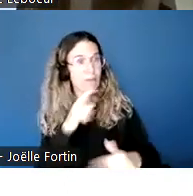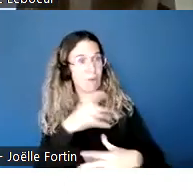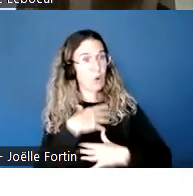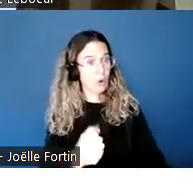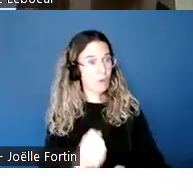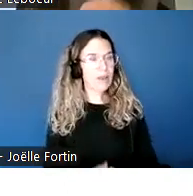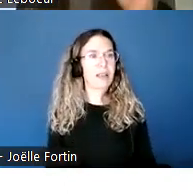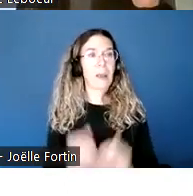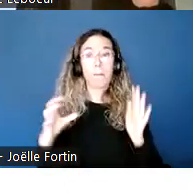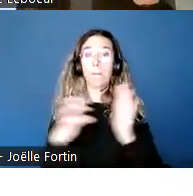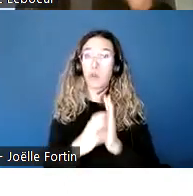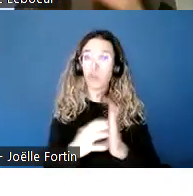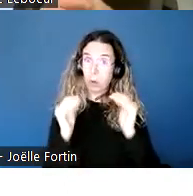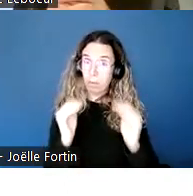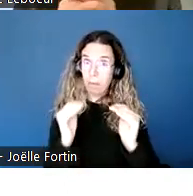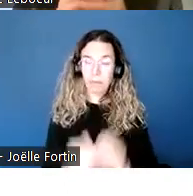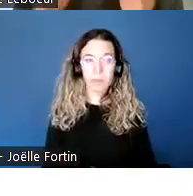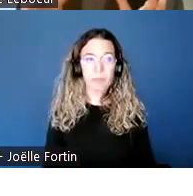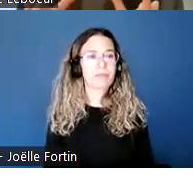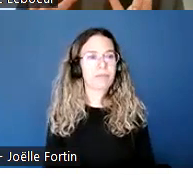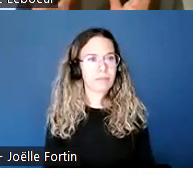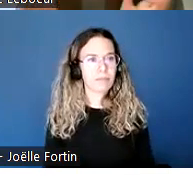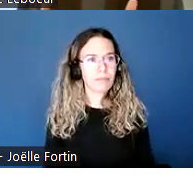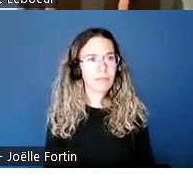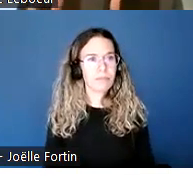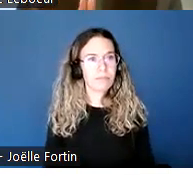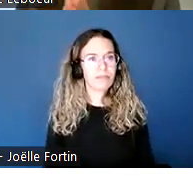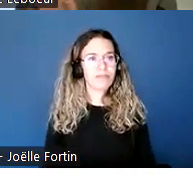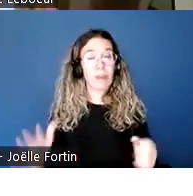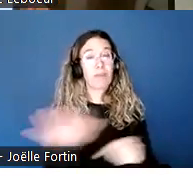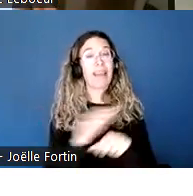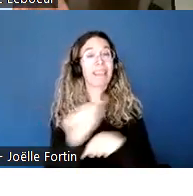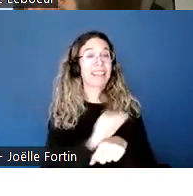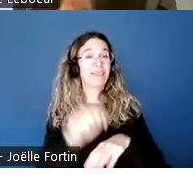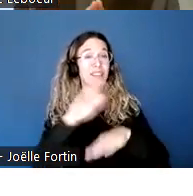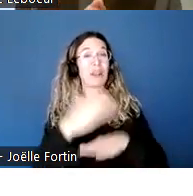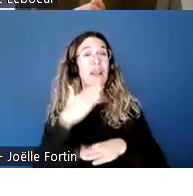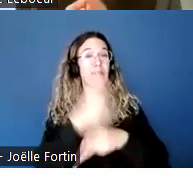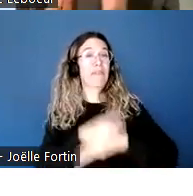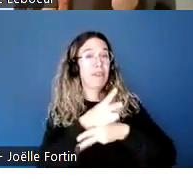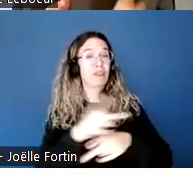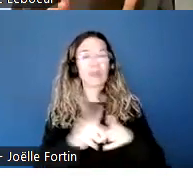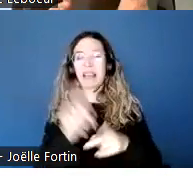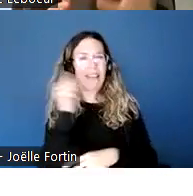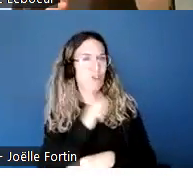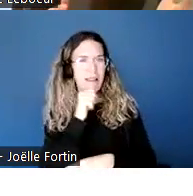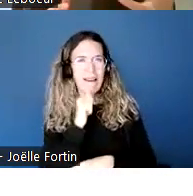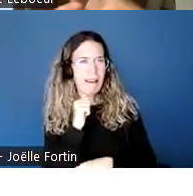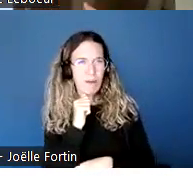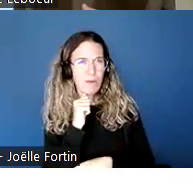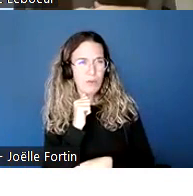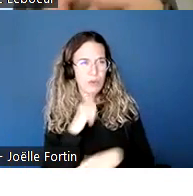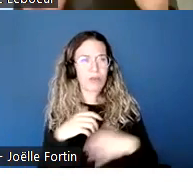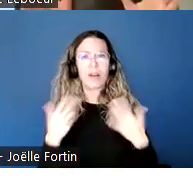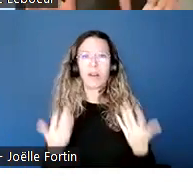Toujours dans ce module-là, on a aussi proposé plusieurs activités sur la bienveillance et sur l'intolérance et vous voyez en